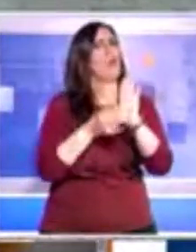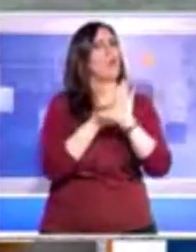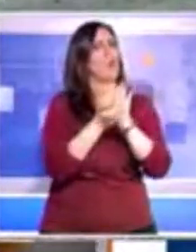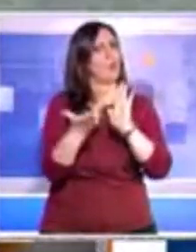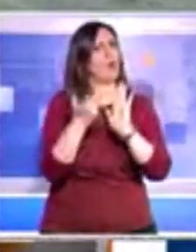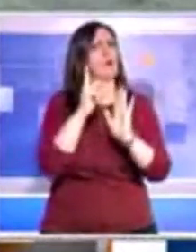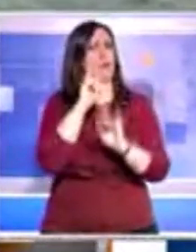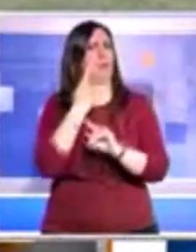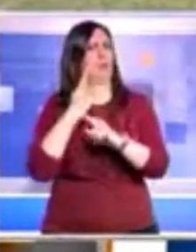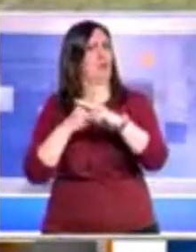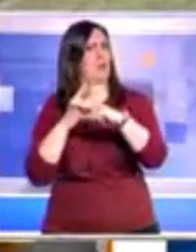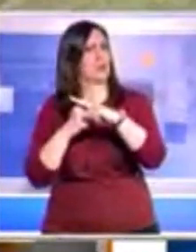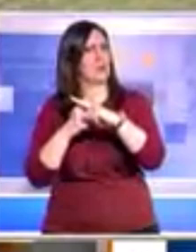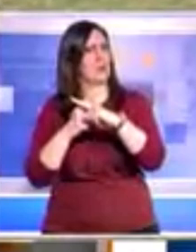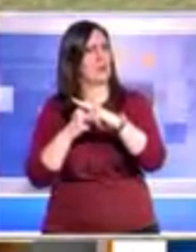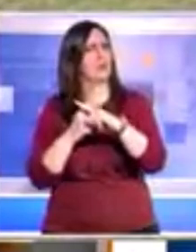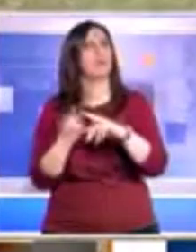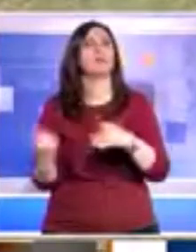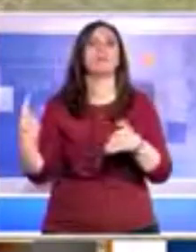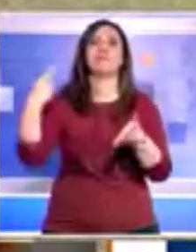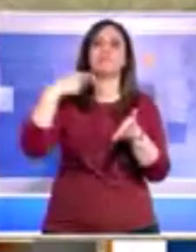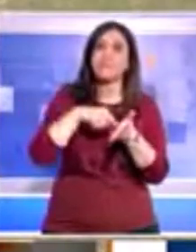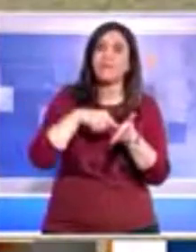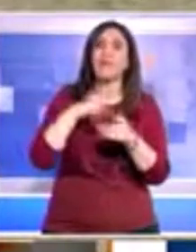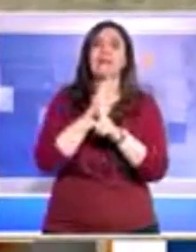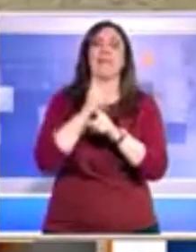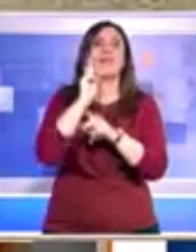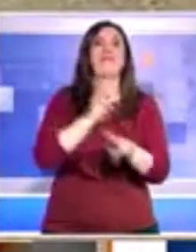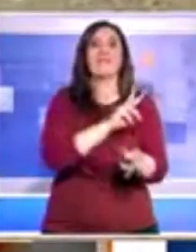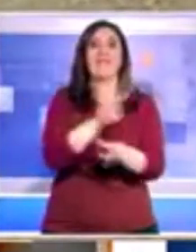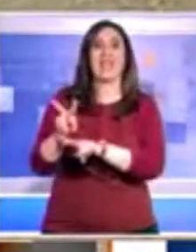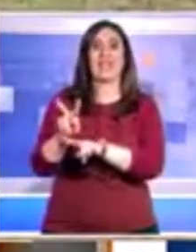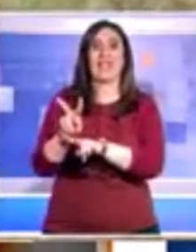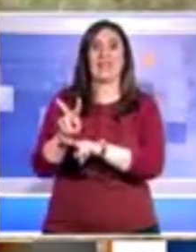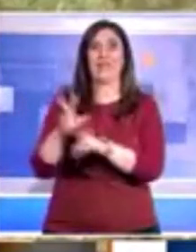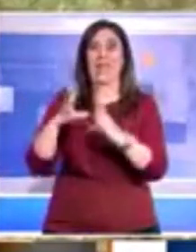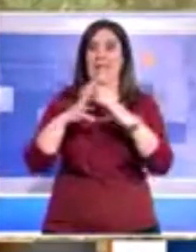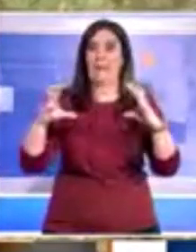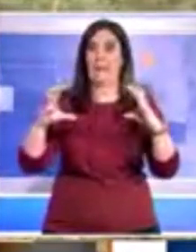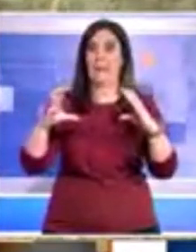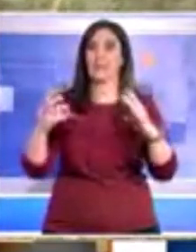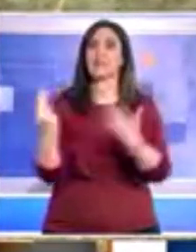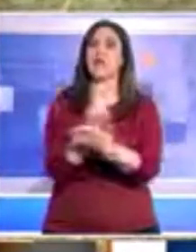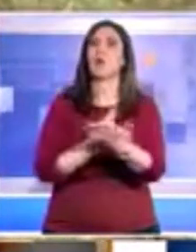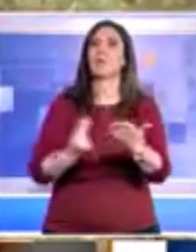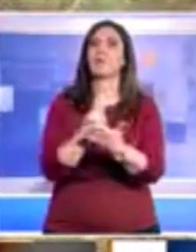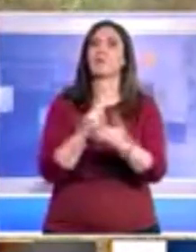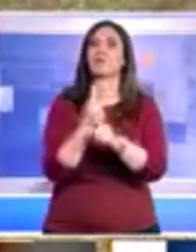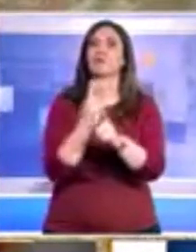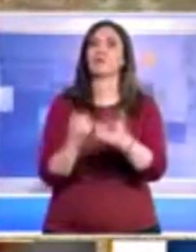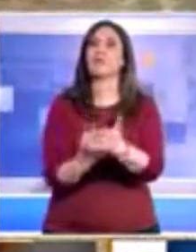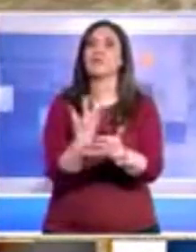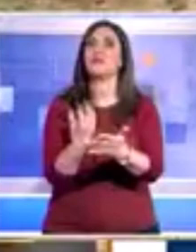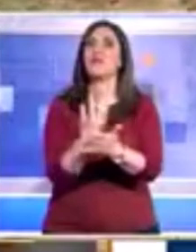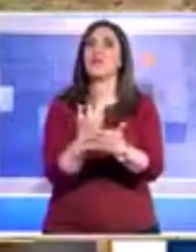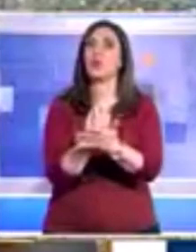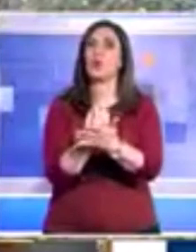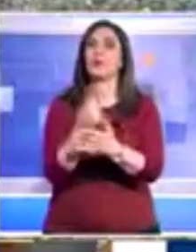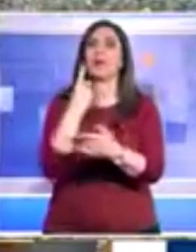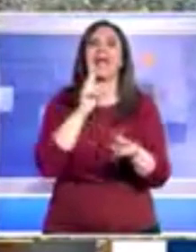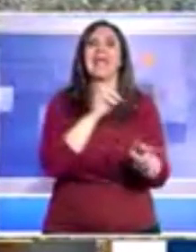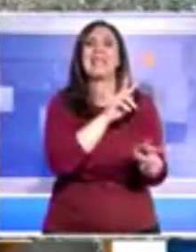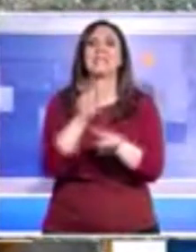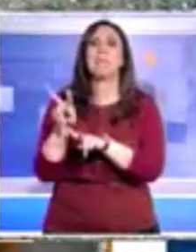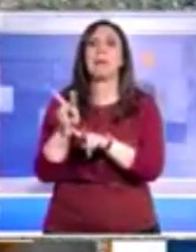un ulteriore novità riguarda le verifiche alle imprese stanno sapete che c'è un progetto che è sviluppato in particolare dalla ispettorato